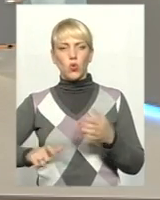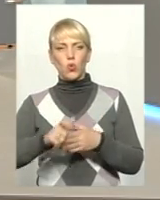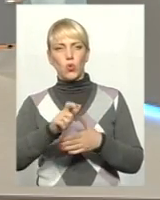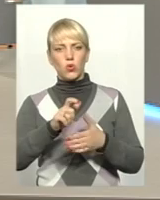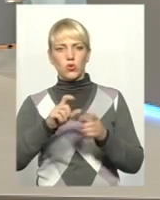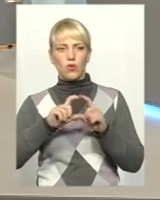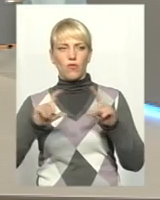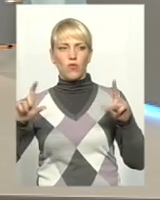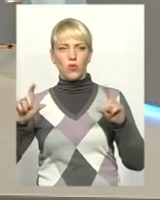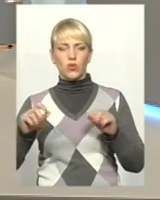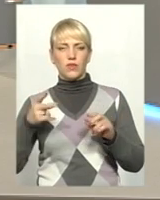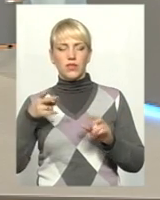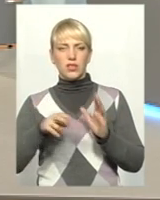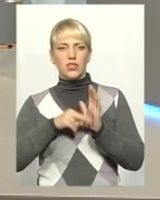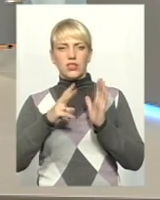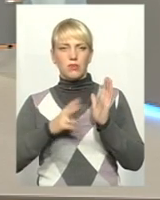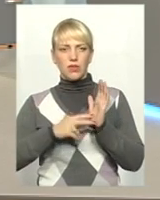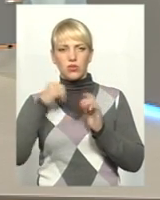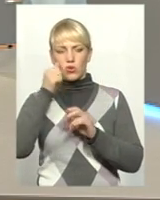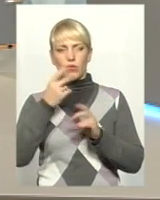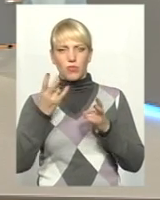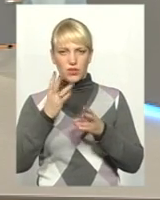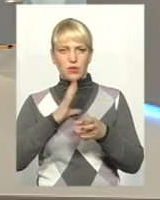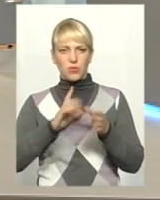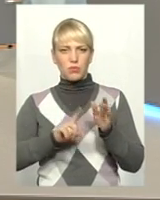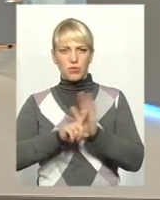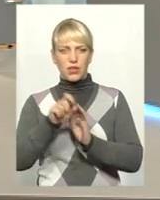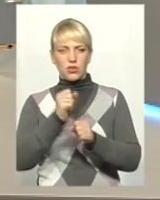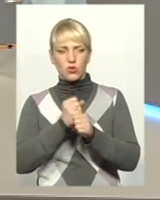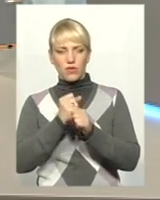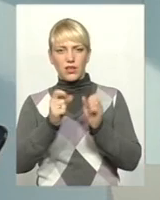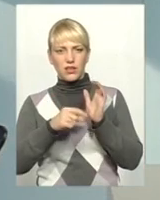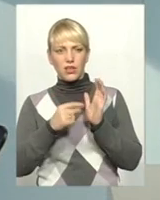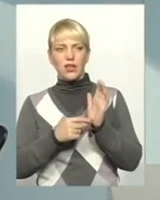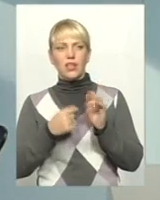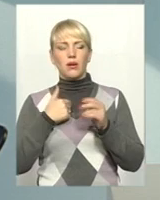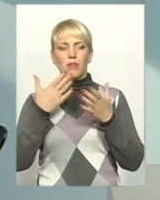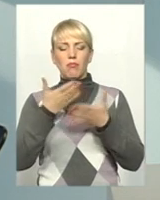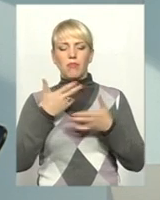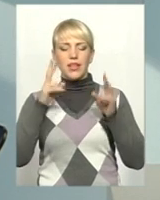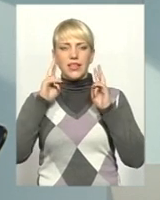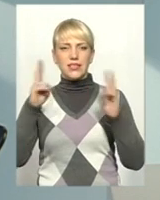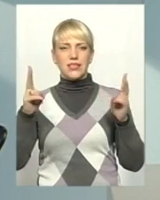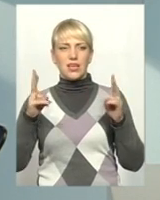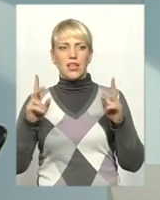З 2017 року начебто він має запрацювати. Ну, ми знаємо тільки те, що